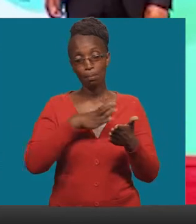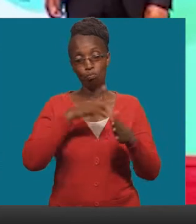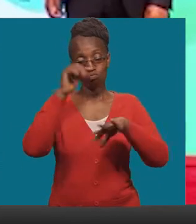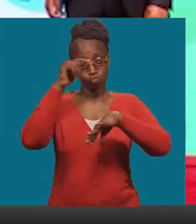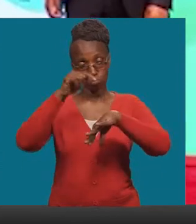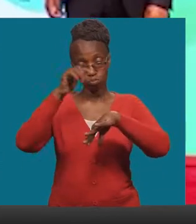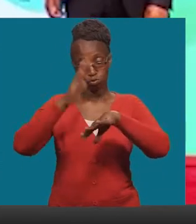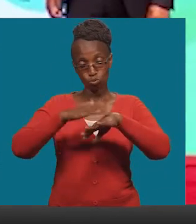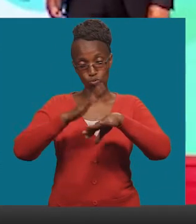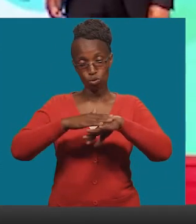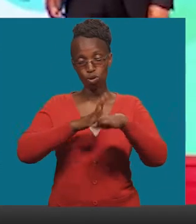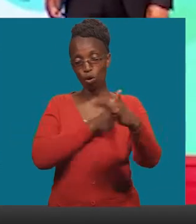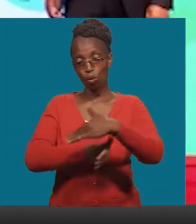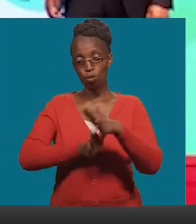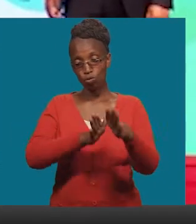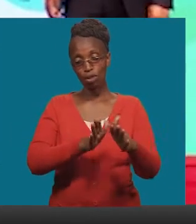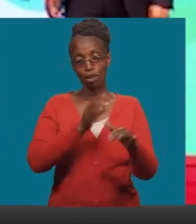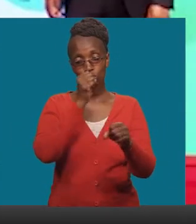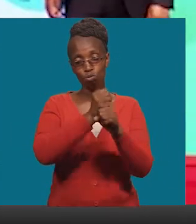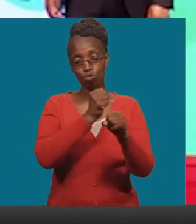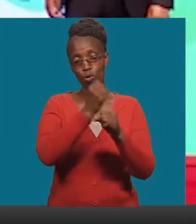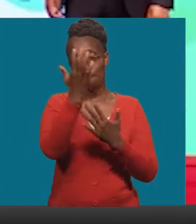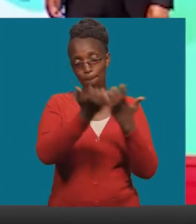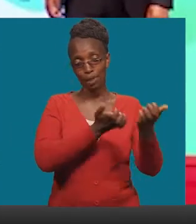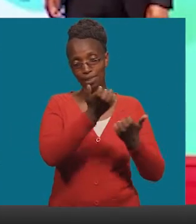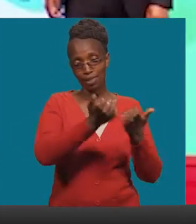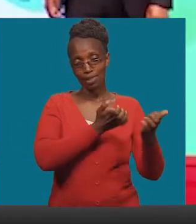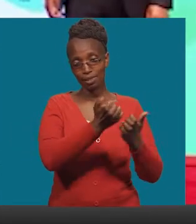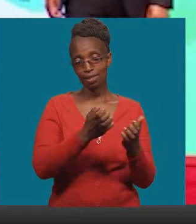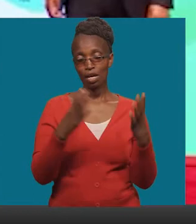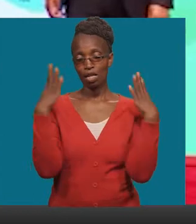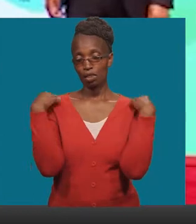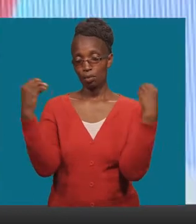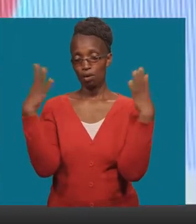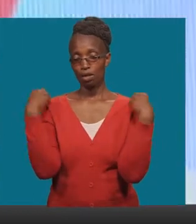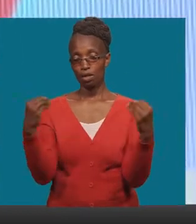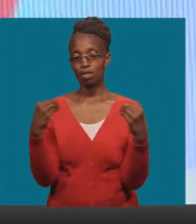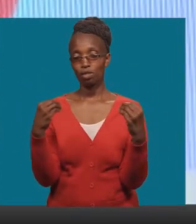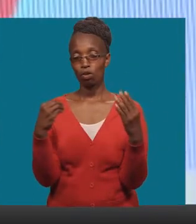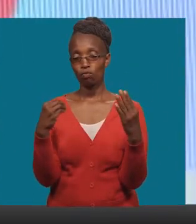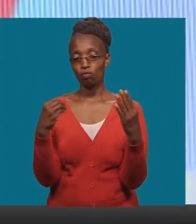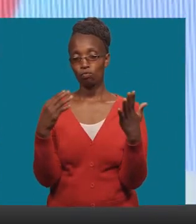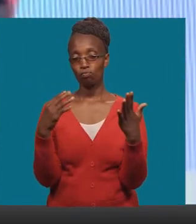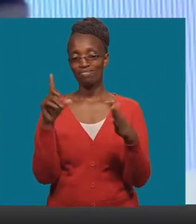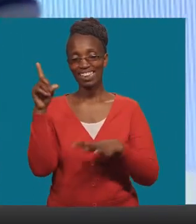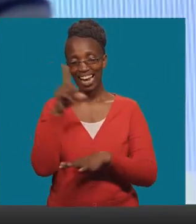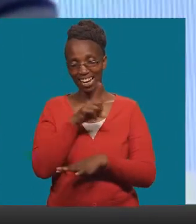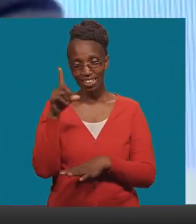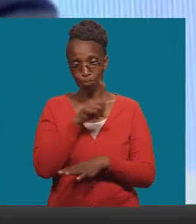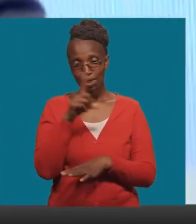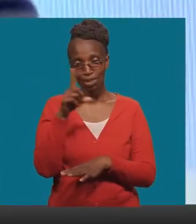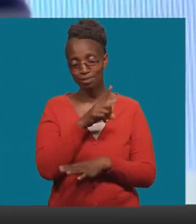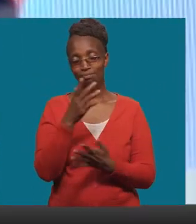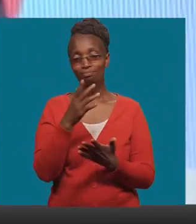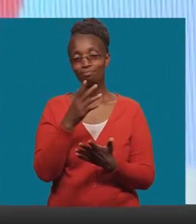Wakenya nafasi nzuri ya kufanya biashara na kuimarisha urafiki na Wakenya. The practice of citizen